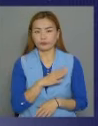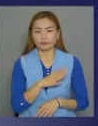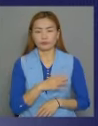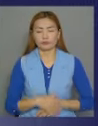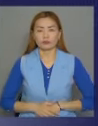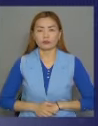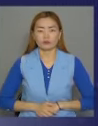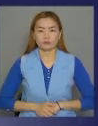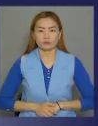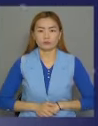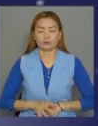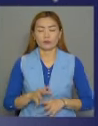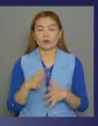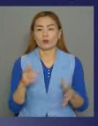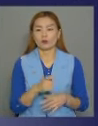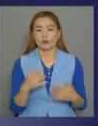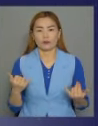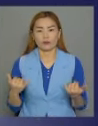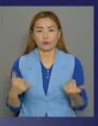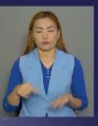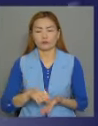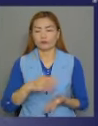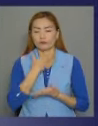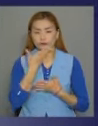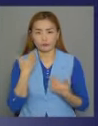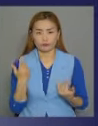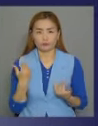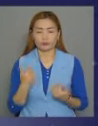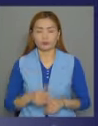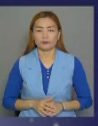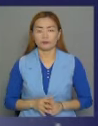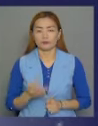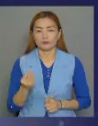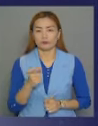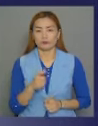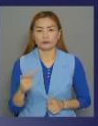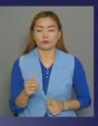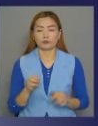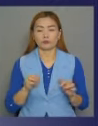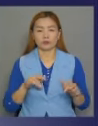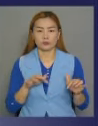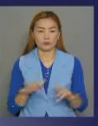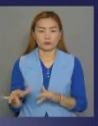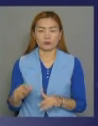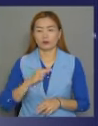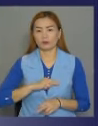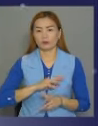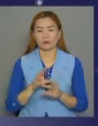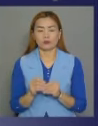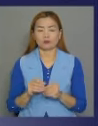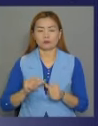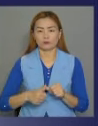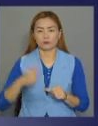дейміз. Олардың көпшілігі де қазір біздің қатарымызда жоқ. Бірақ та ол кісілердің ісі, ол кісілердің еңбегі бізбен бірге